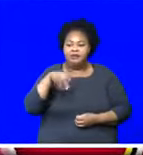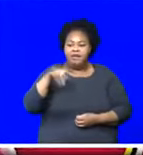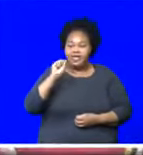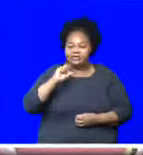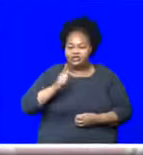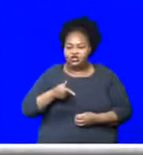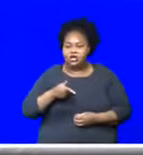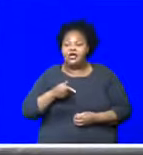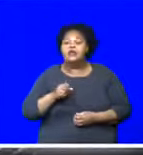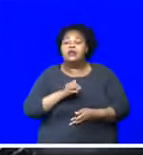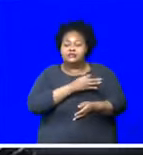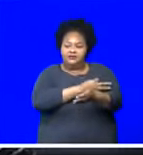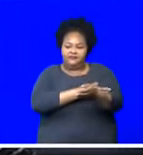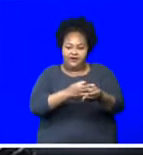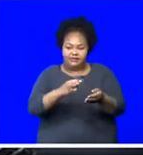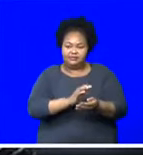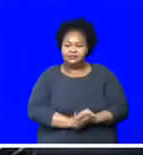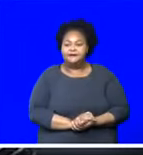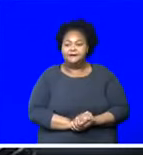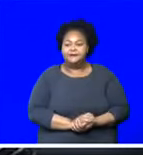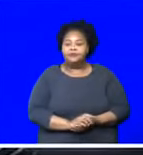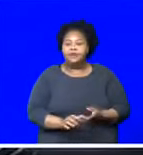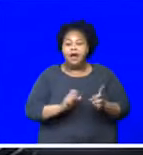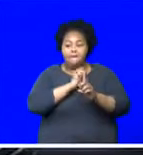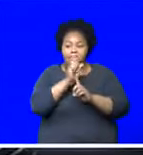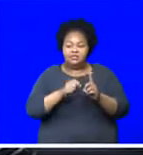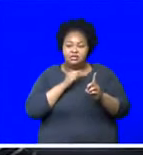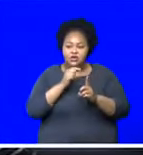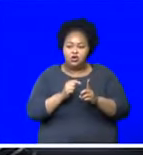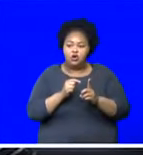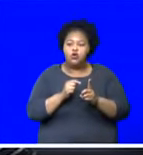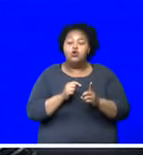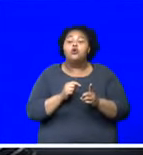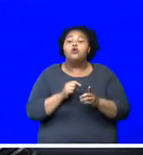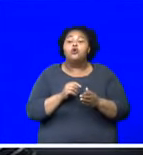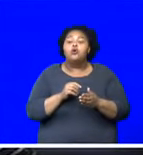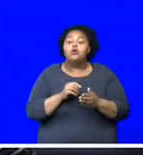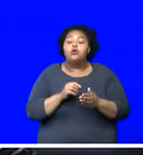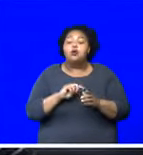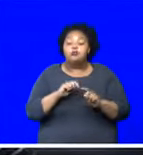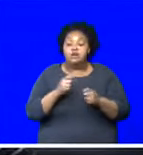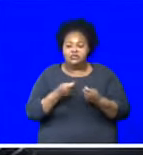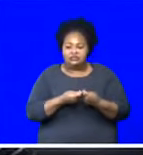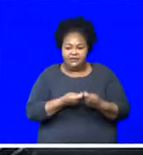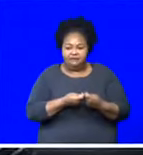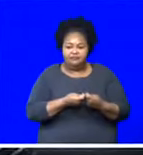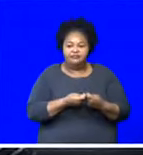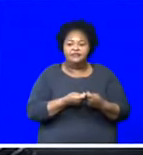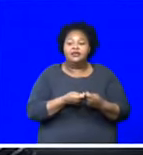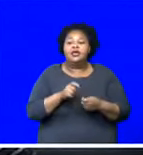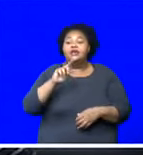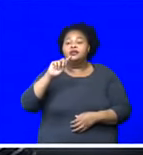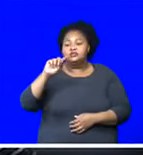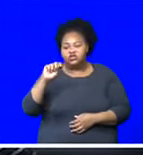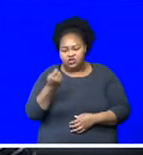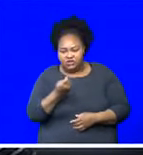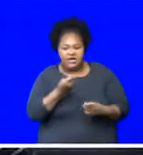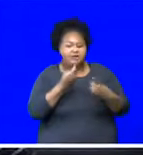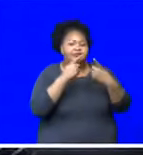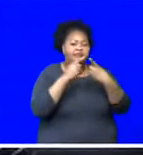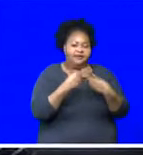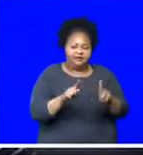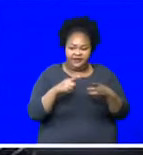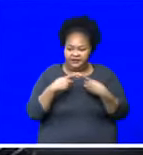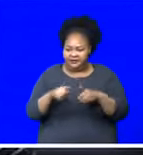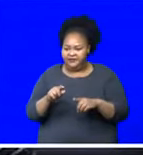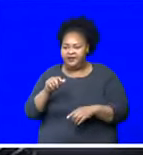Bale oneminyaka leng-32 kubekwa ukuthi yena ufuna amacembu lafaka ikhasi Nottingham Forest, Newcastle United kanye neTottenham Spurs yaseNgilandi